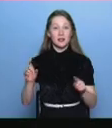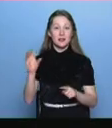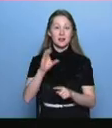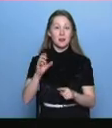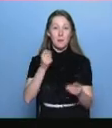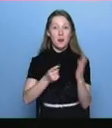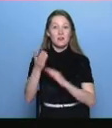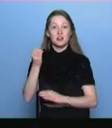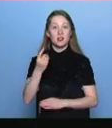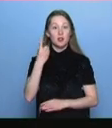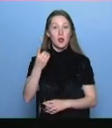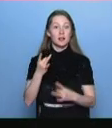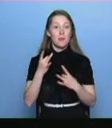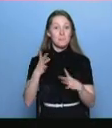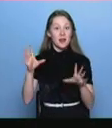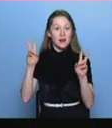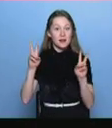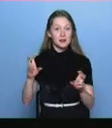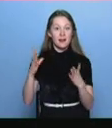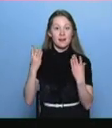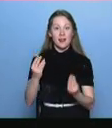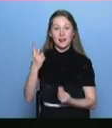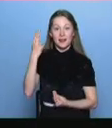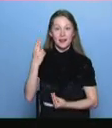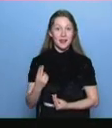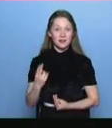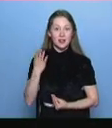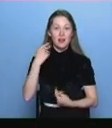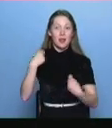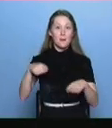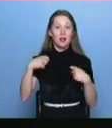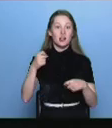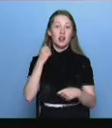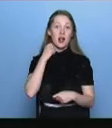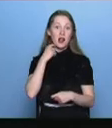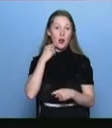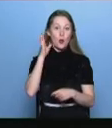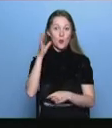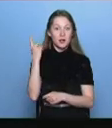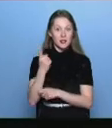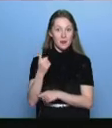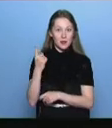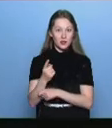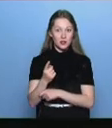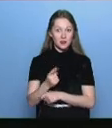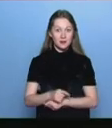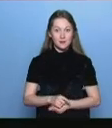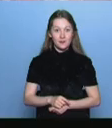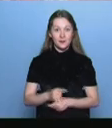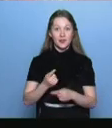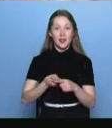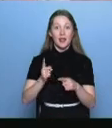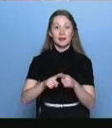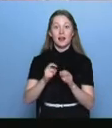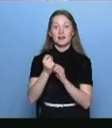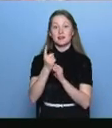еще один так называемый день трезвости, когда продажа алкоголя в магазинах будет запрещена. Это 11